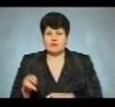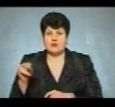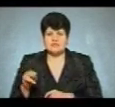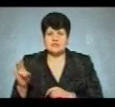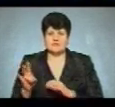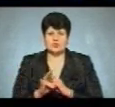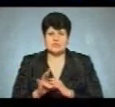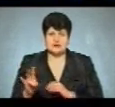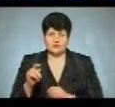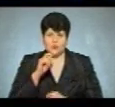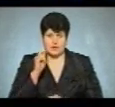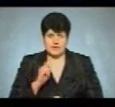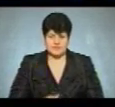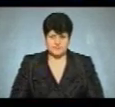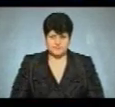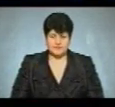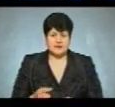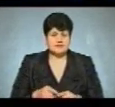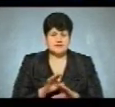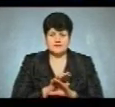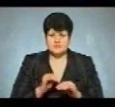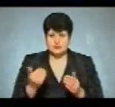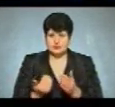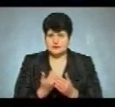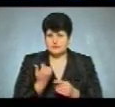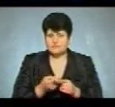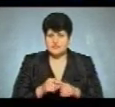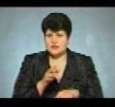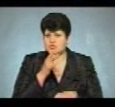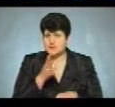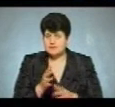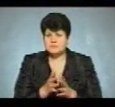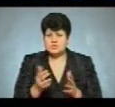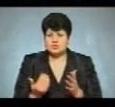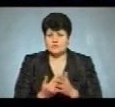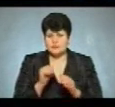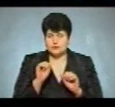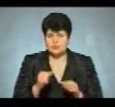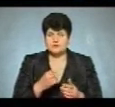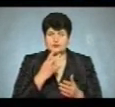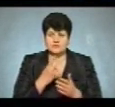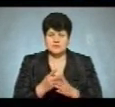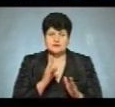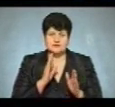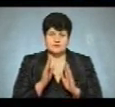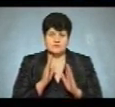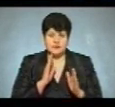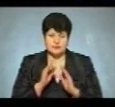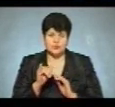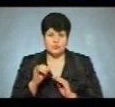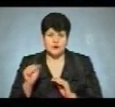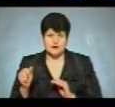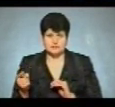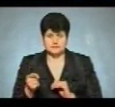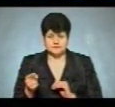церкви України. Це вся інформація на цю годину. Більше новин ви можете знайти на нашій сторінці UA Тернопіль у